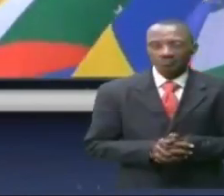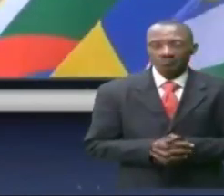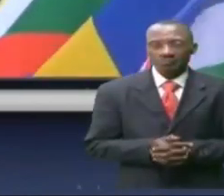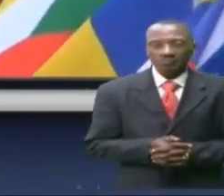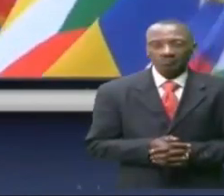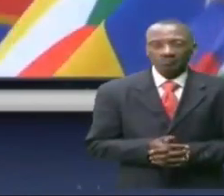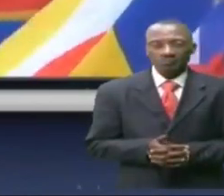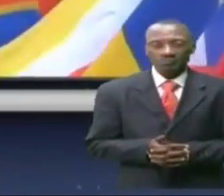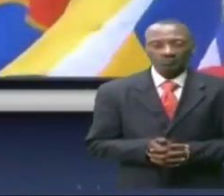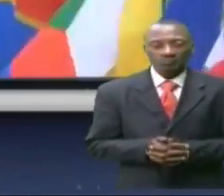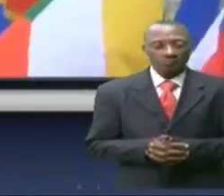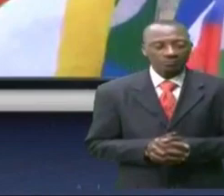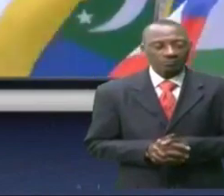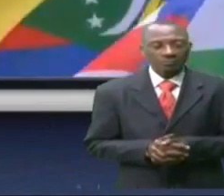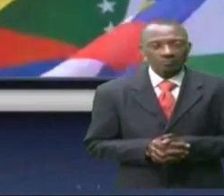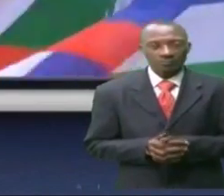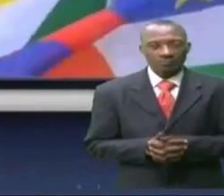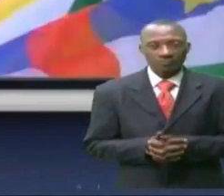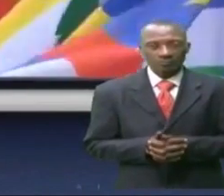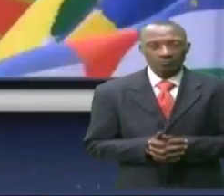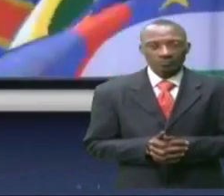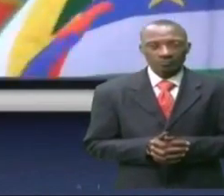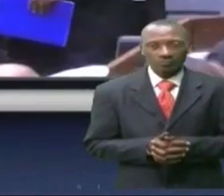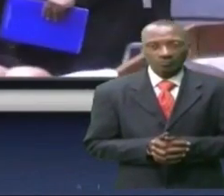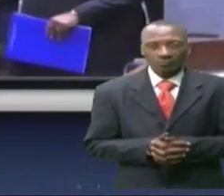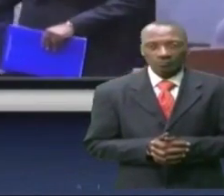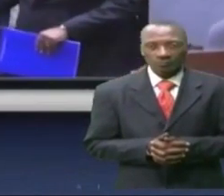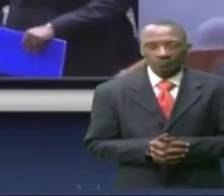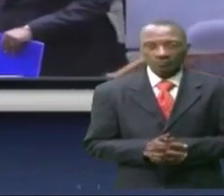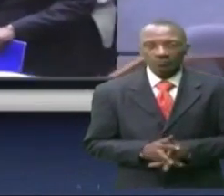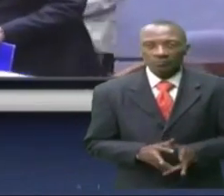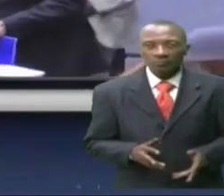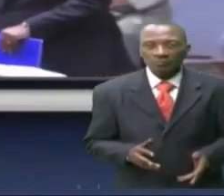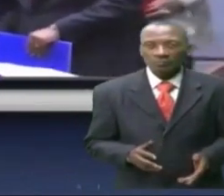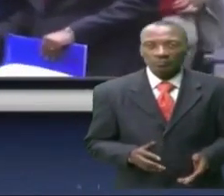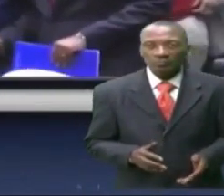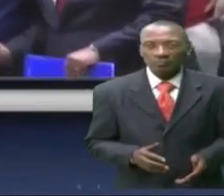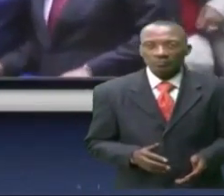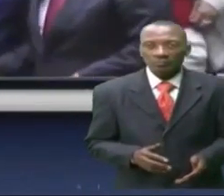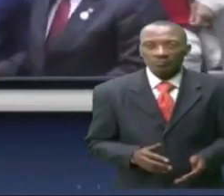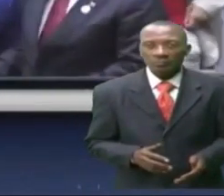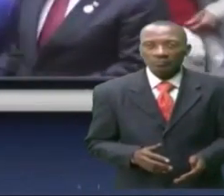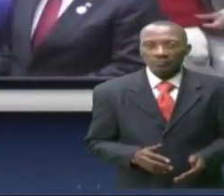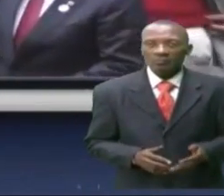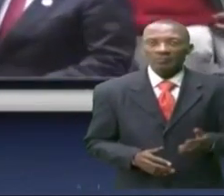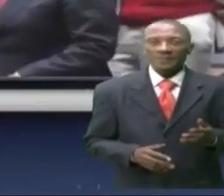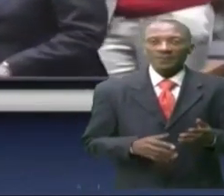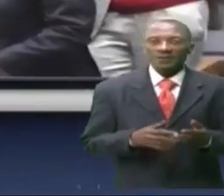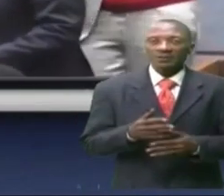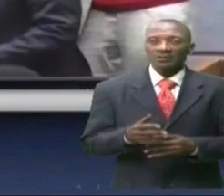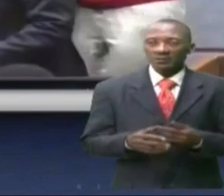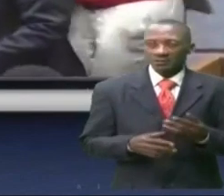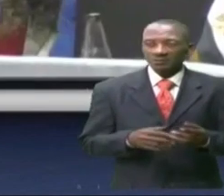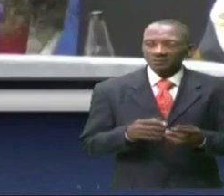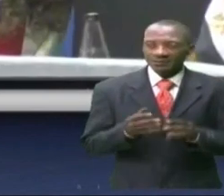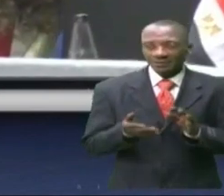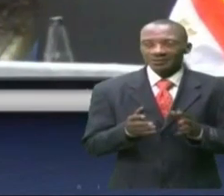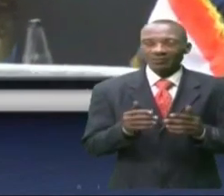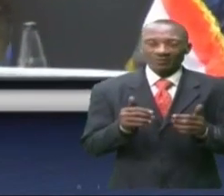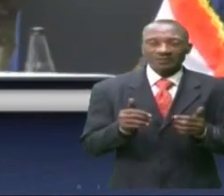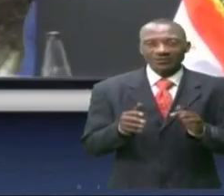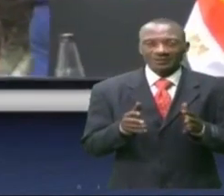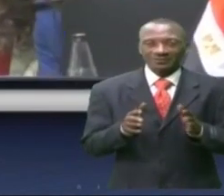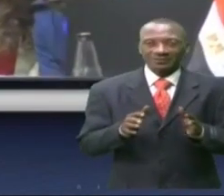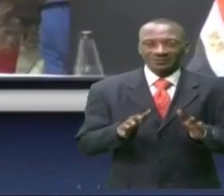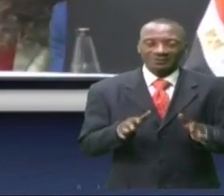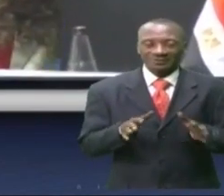menu d'une rencontre des États membres de l'organisation, de cette organisation sous-régionale. Détails à